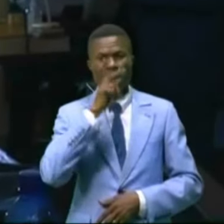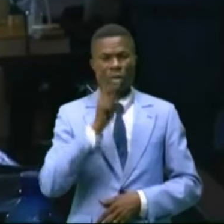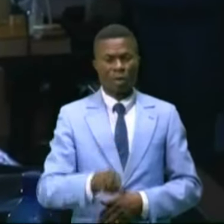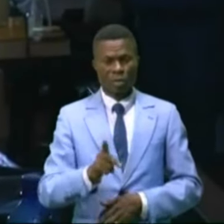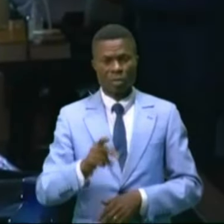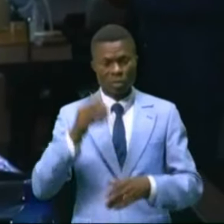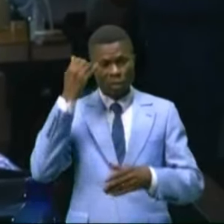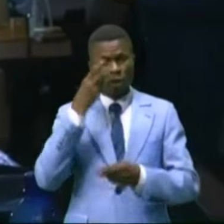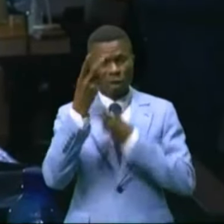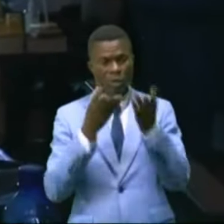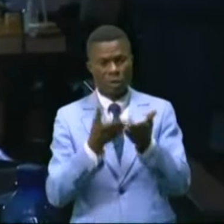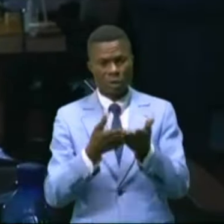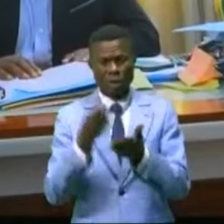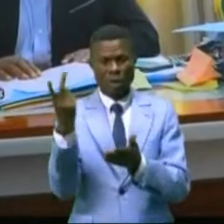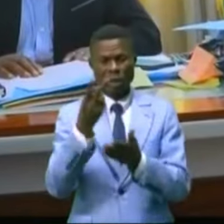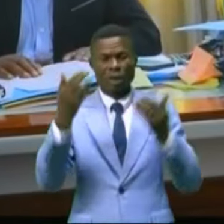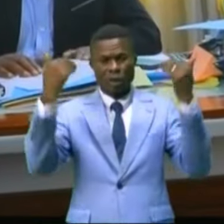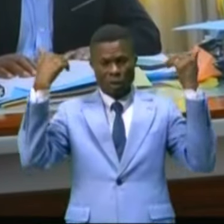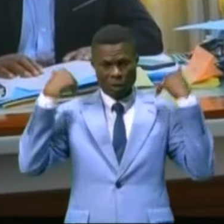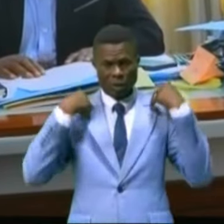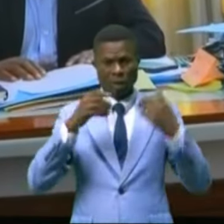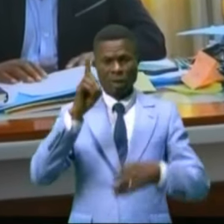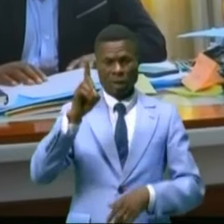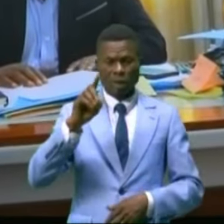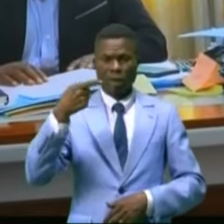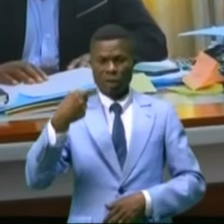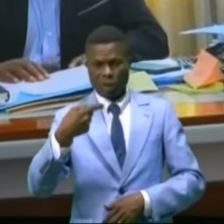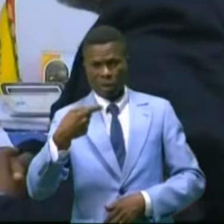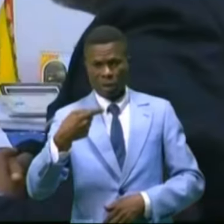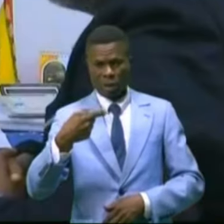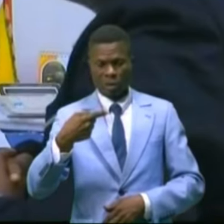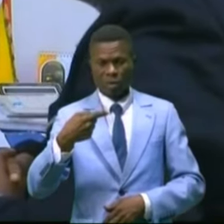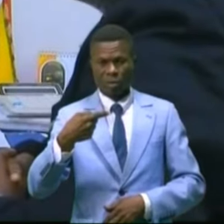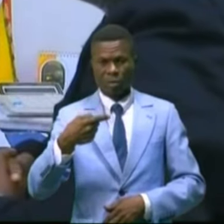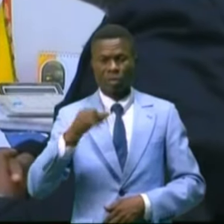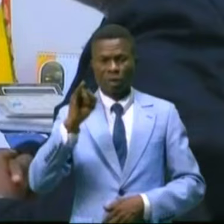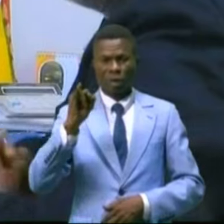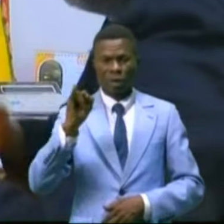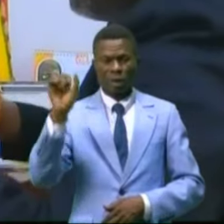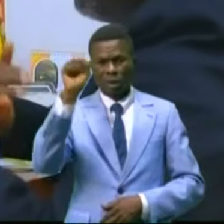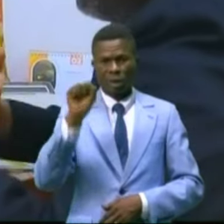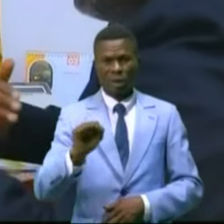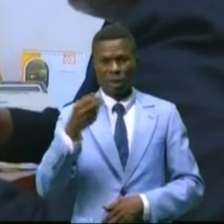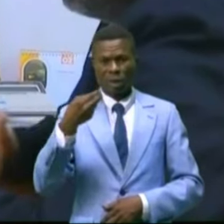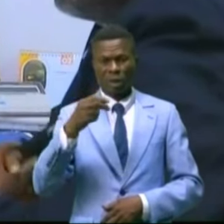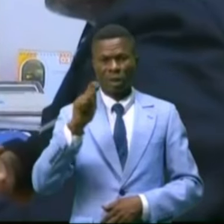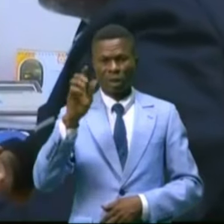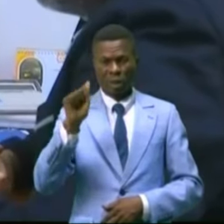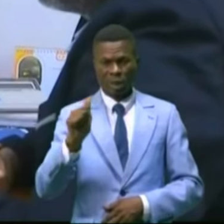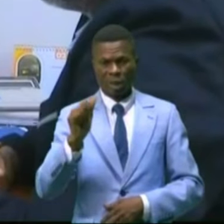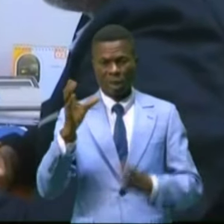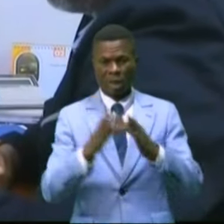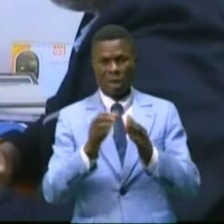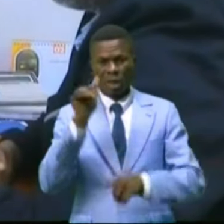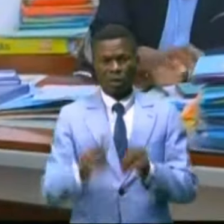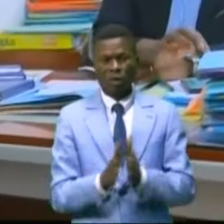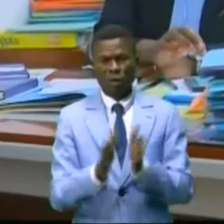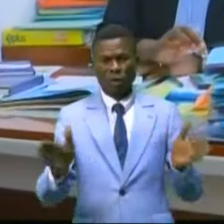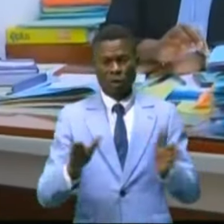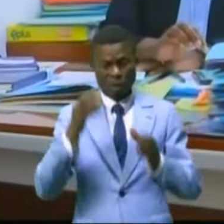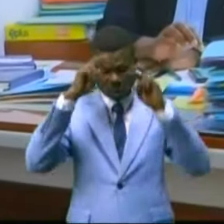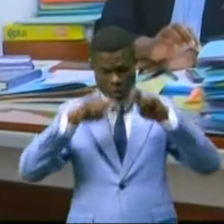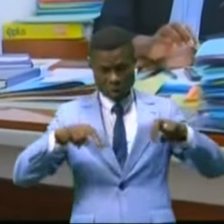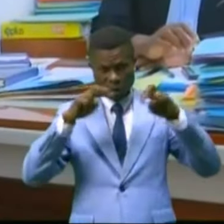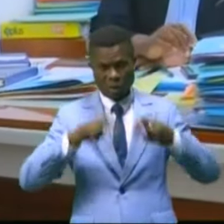itinérance le DG is Taouti de l'istem accompagné du secrétaire général à la